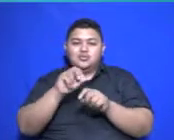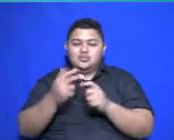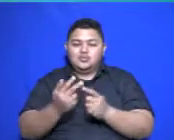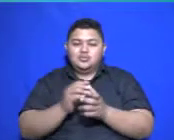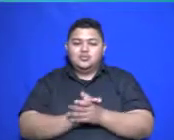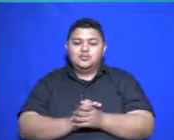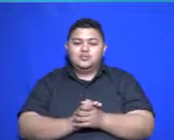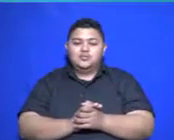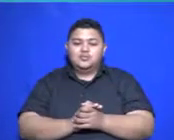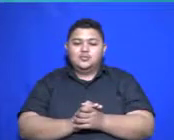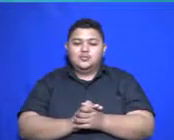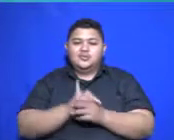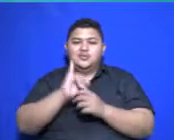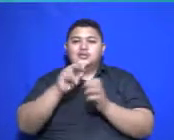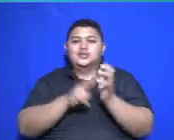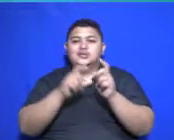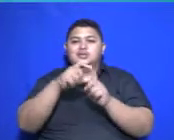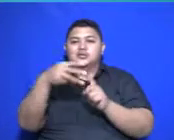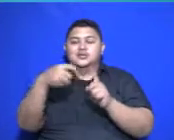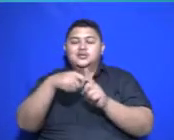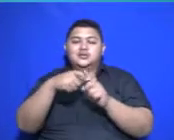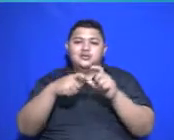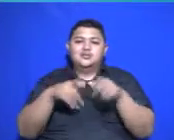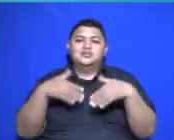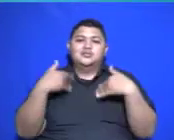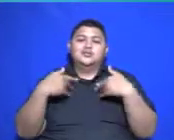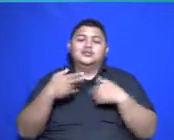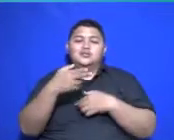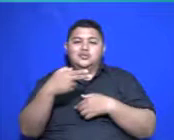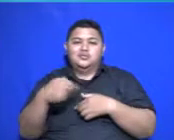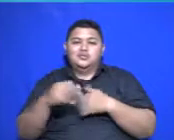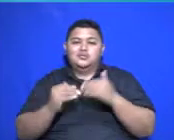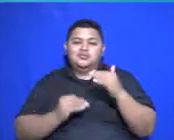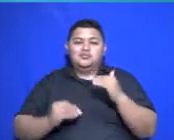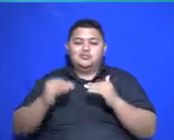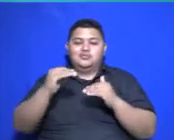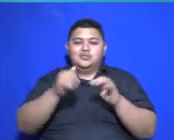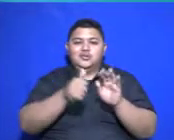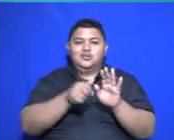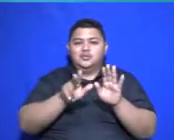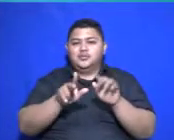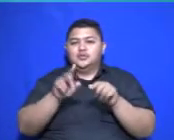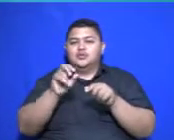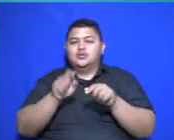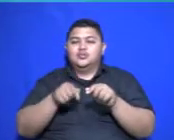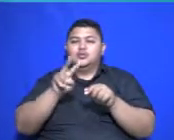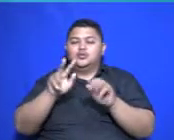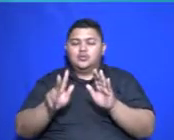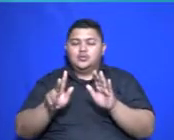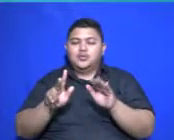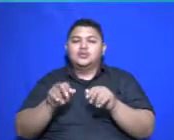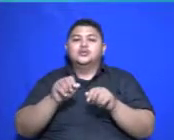mana indeks kebahagiaan masyarakat Indonesia meningkat dari 68,28 di